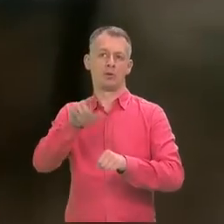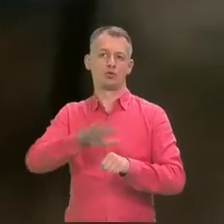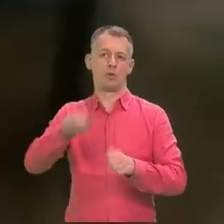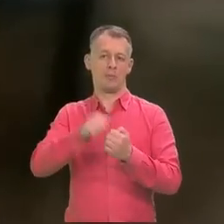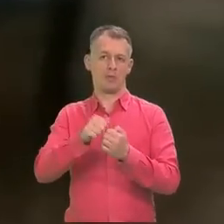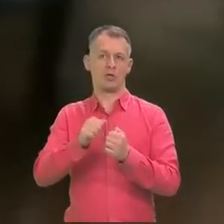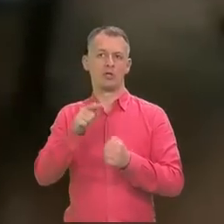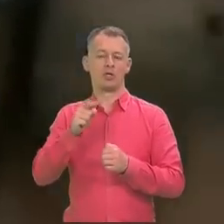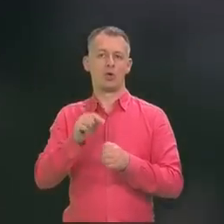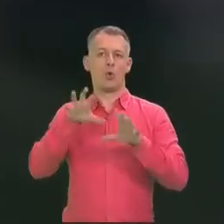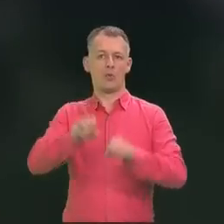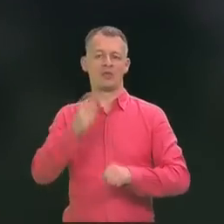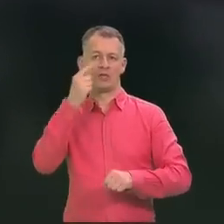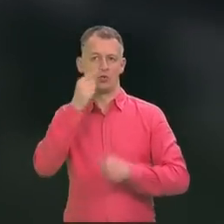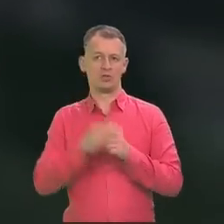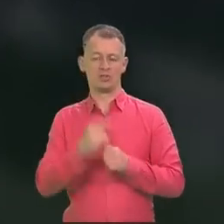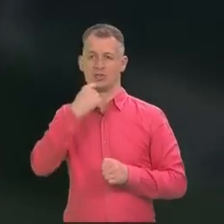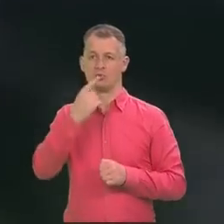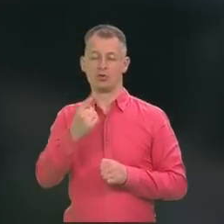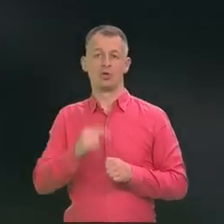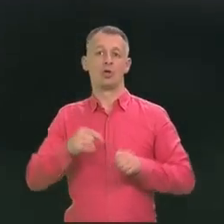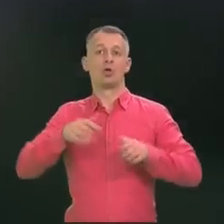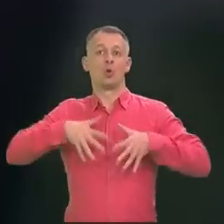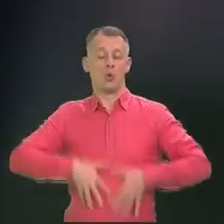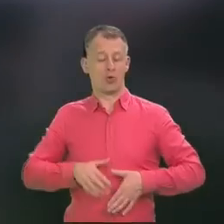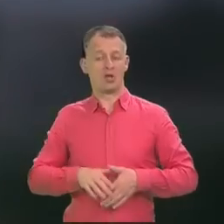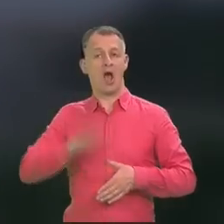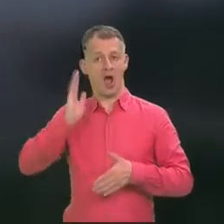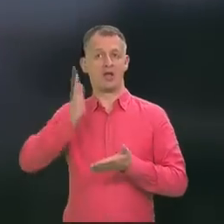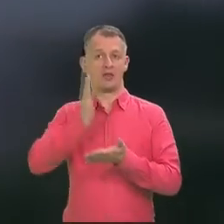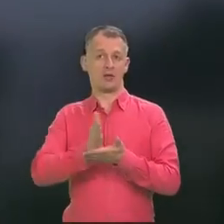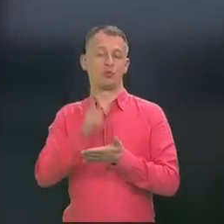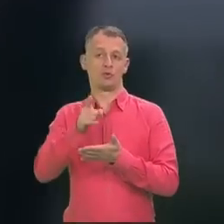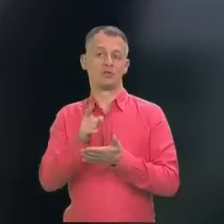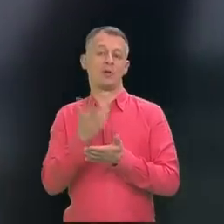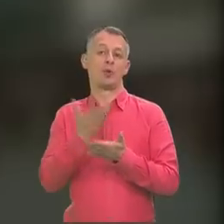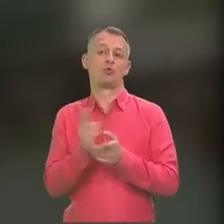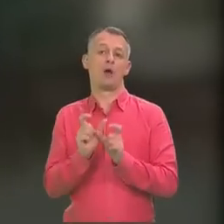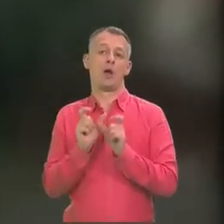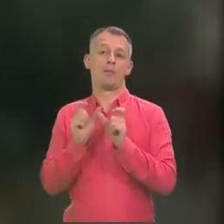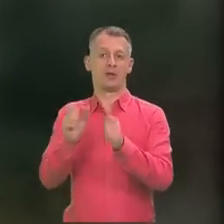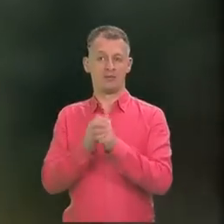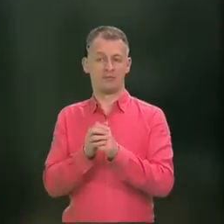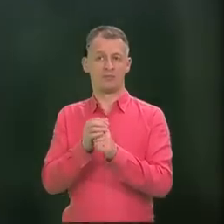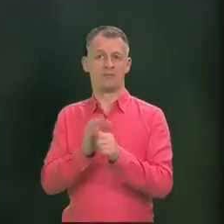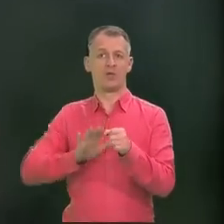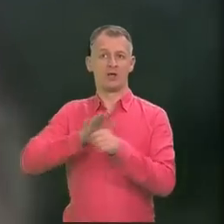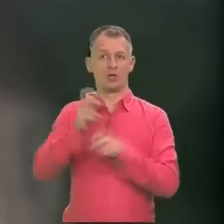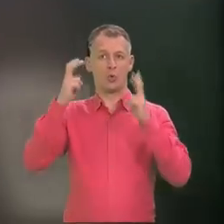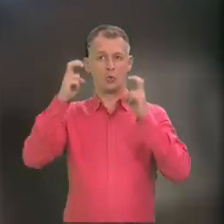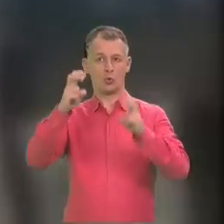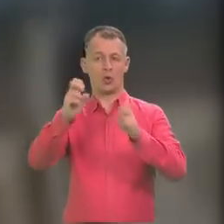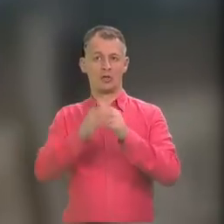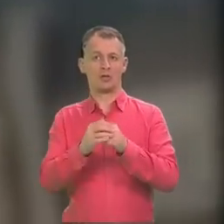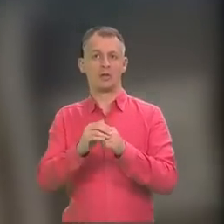Șeful diplomației britanice susține că Ucraina are dreptul să lovească ținte pe teritoriul rus în scop de autoapărare. Atacul cu drone asupra Moscovei, primul